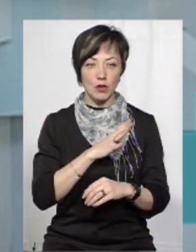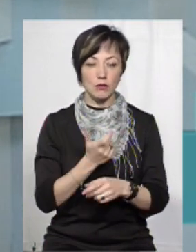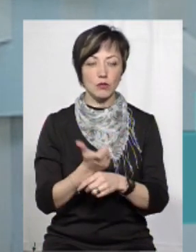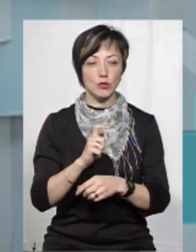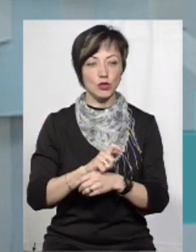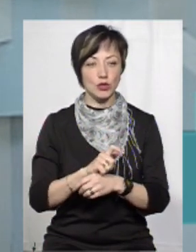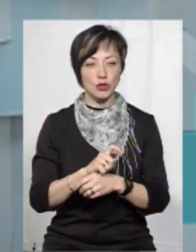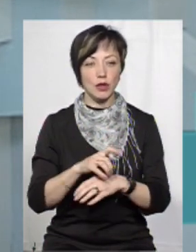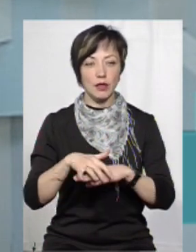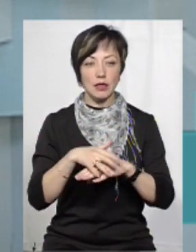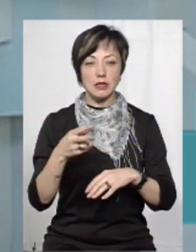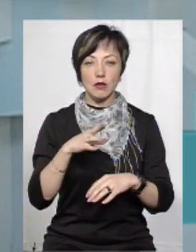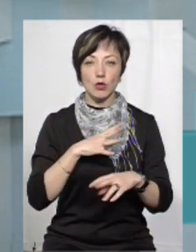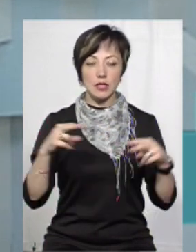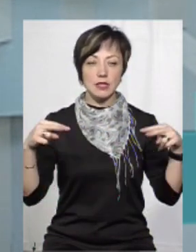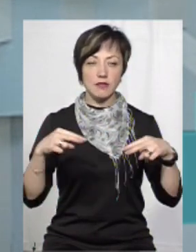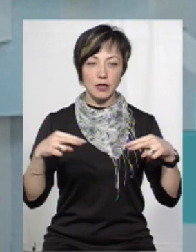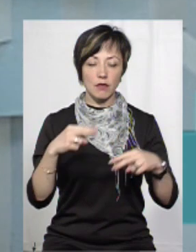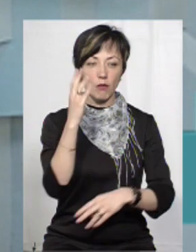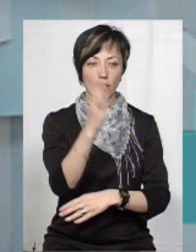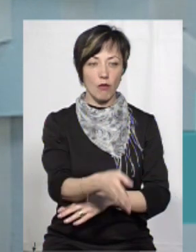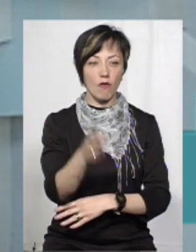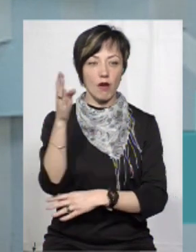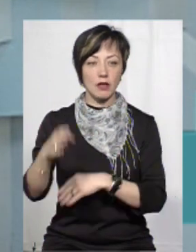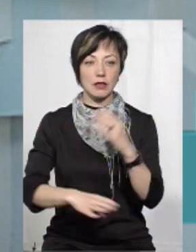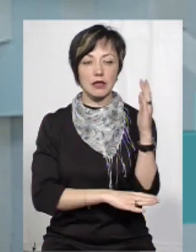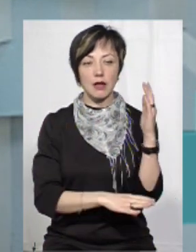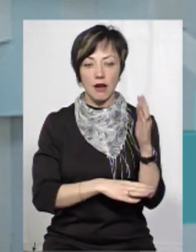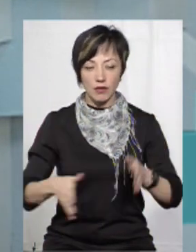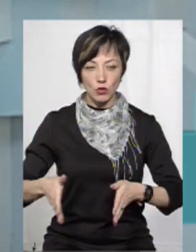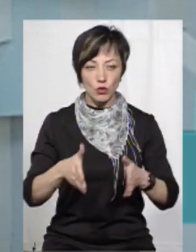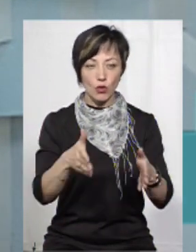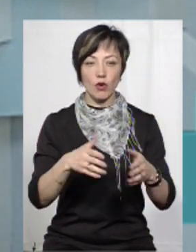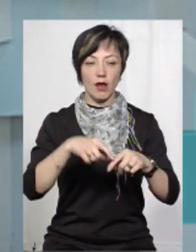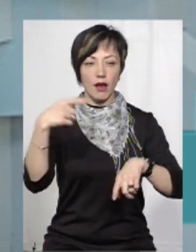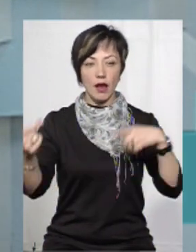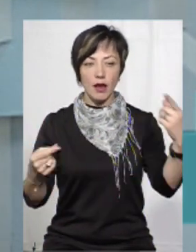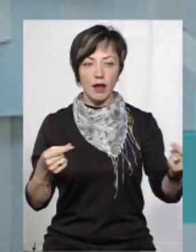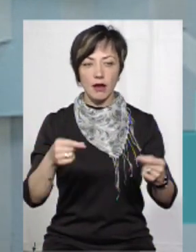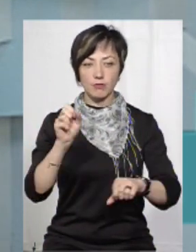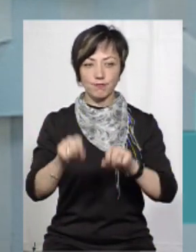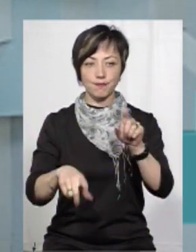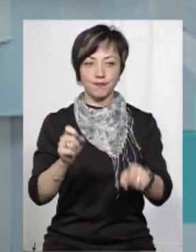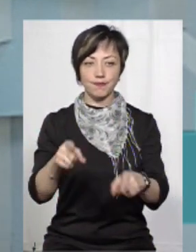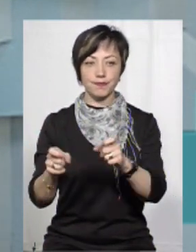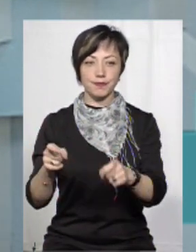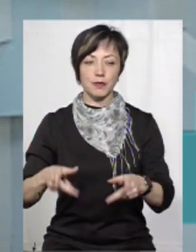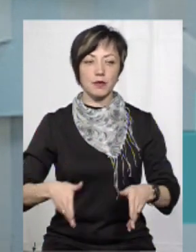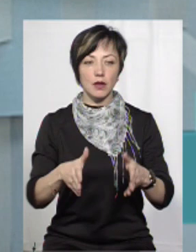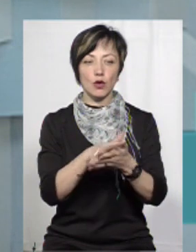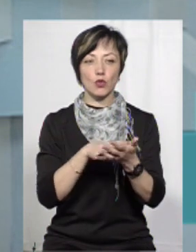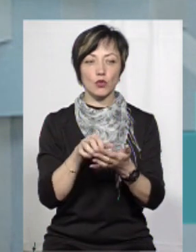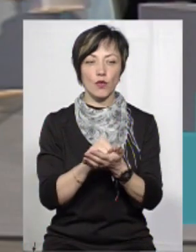Переважна більшість населення були свідками повалених дерев на проїжджій частині, уламки гілля теж на проїжджій частині. Були